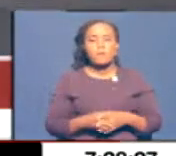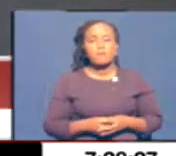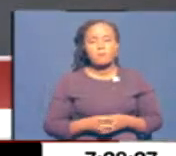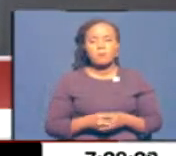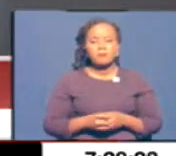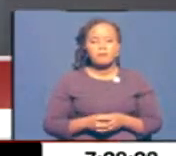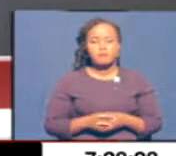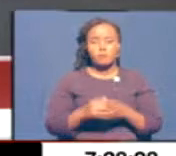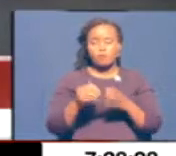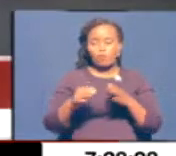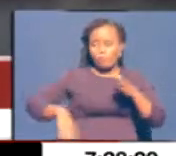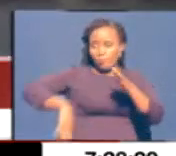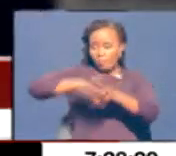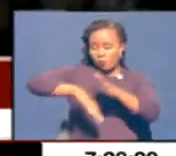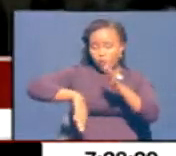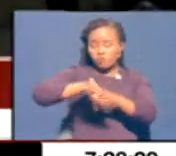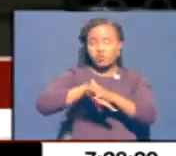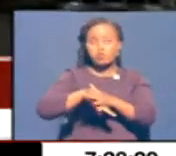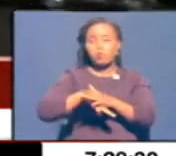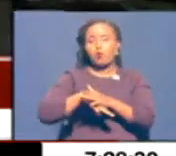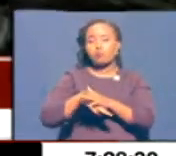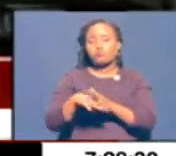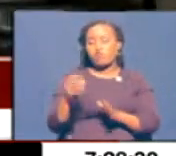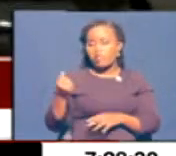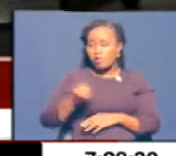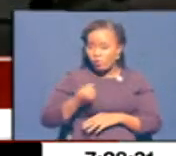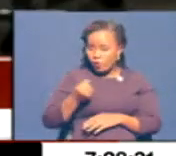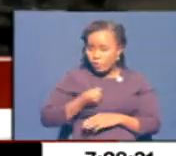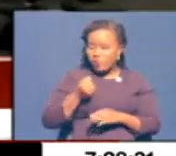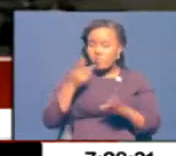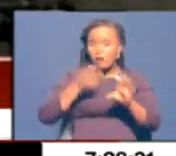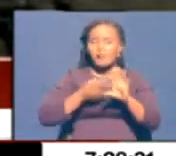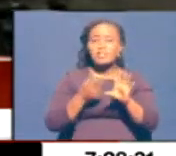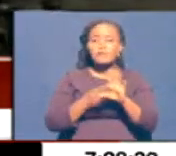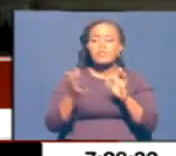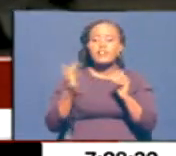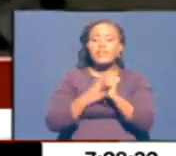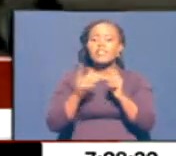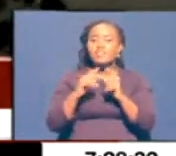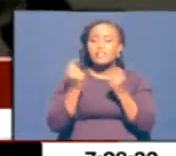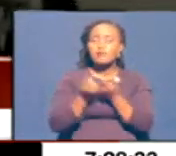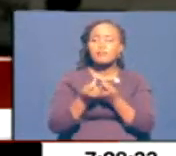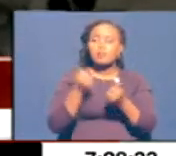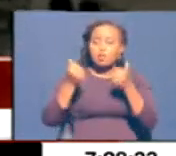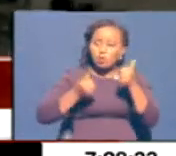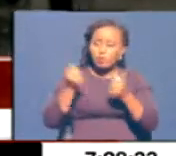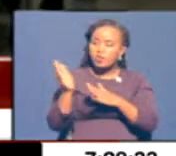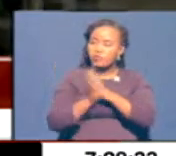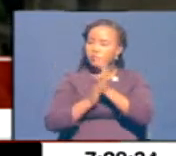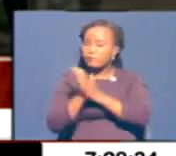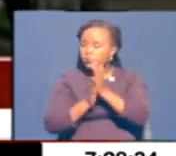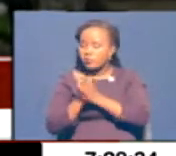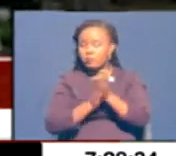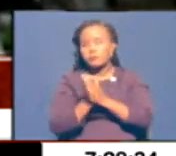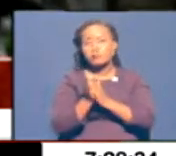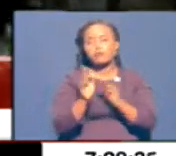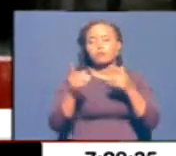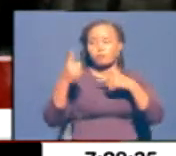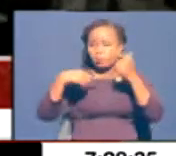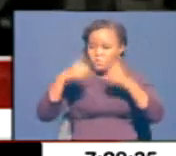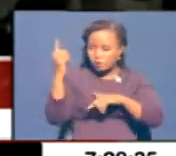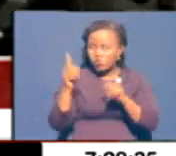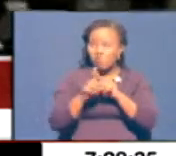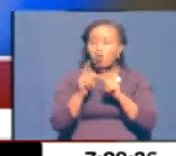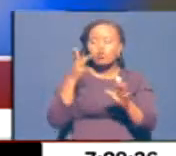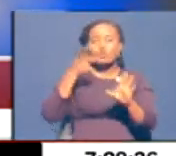Mashindano ya Sekafa yatajumuisha timu 8 ambazo zinaazimia kukata tikiti ya eneo la Afrika Mashariki huku zikinuia kushiriki